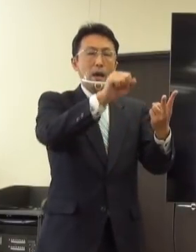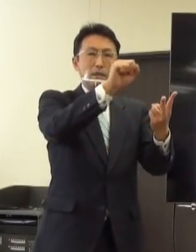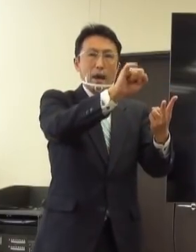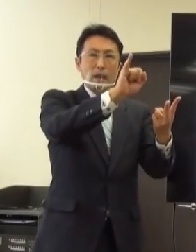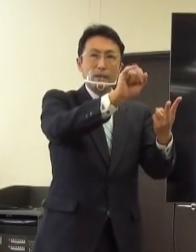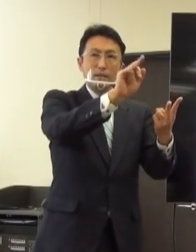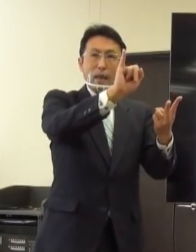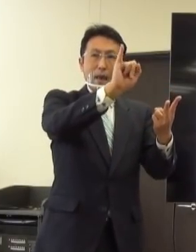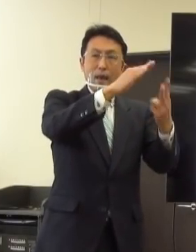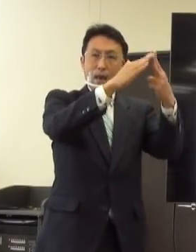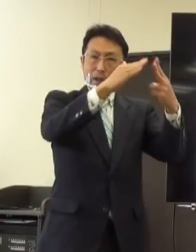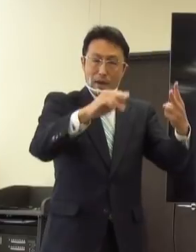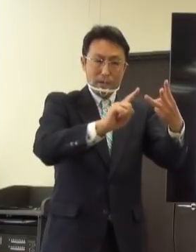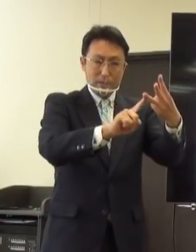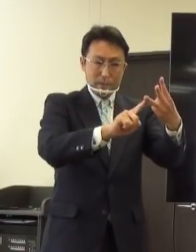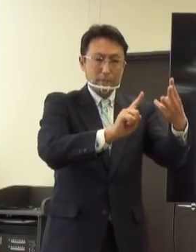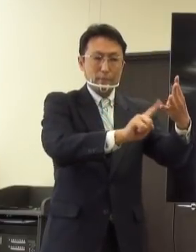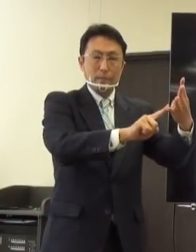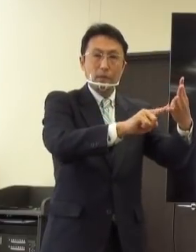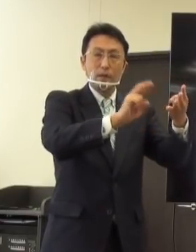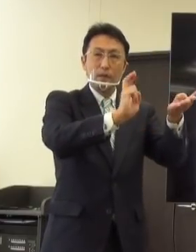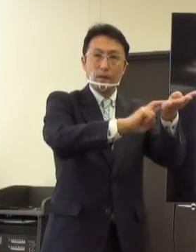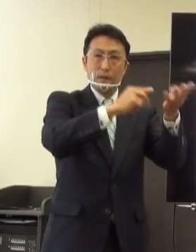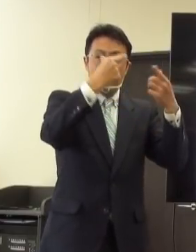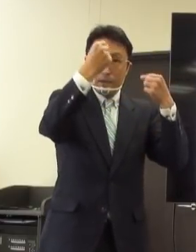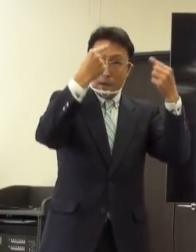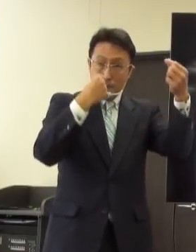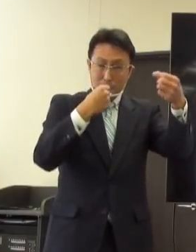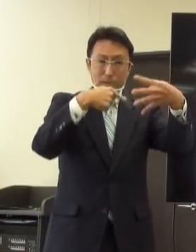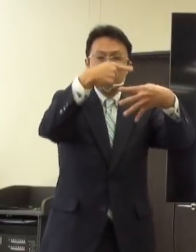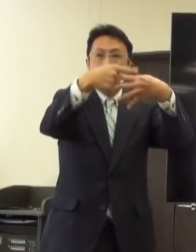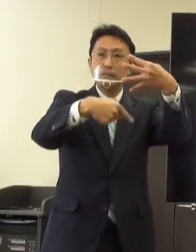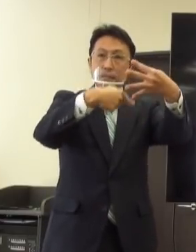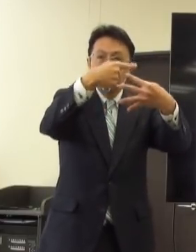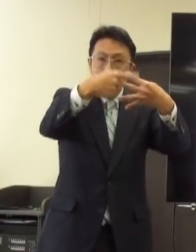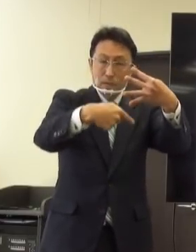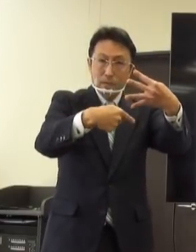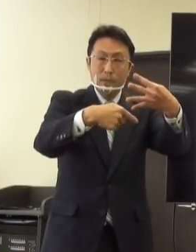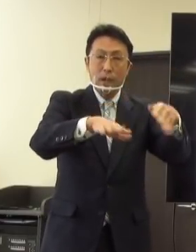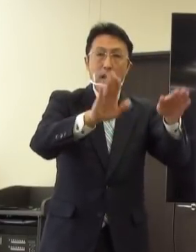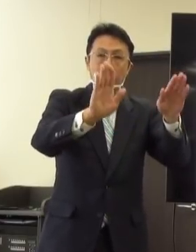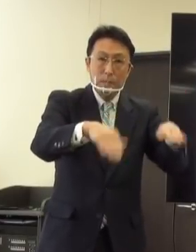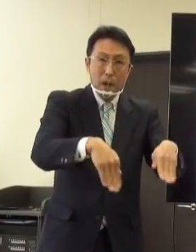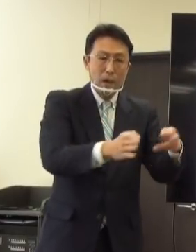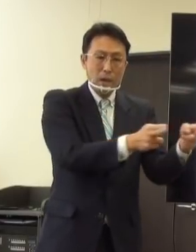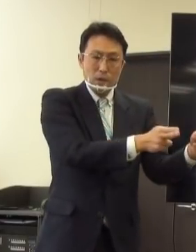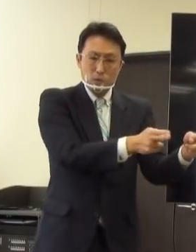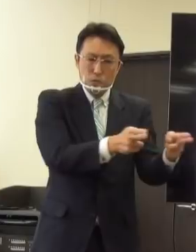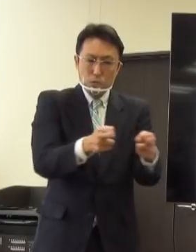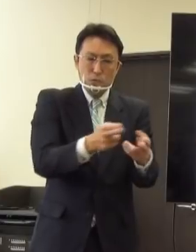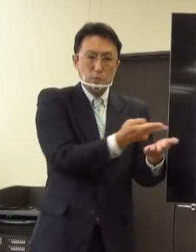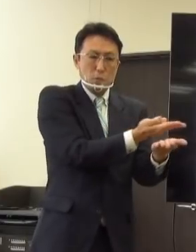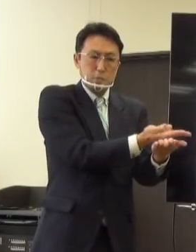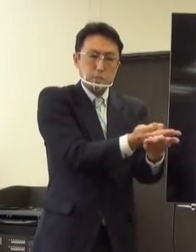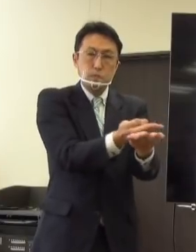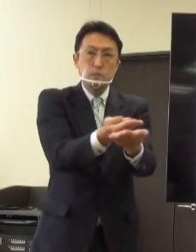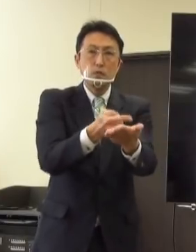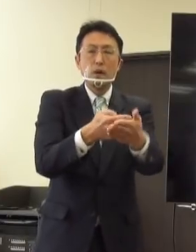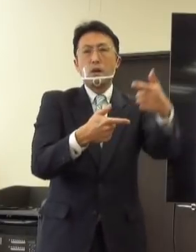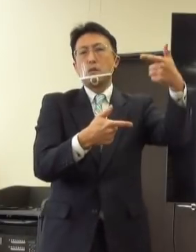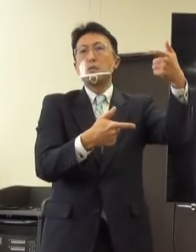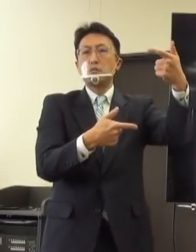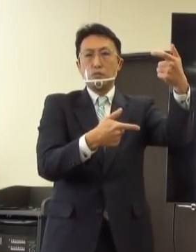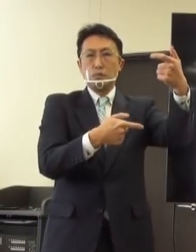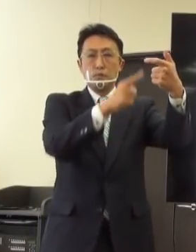れども、そこでの予定している病床数が60床あるんですけれども、そのうち